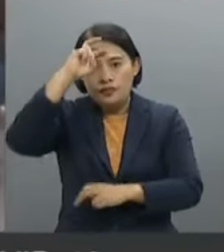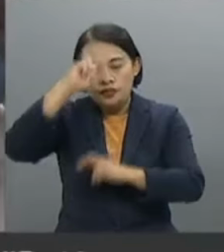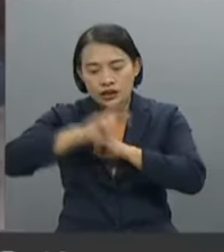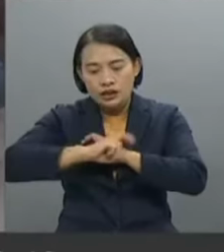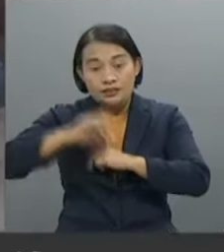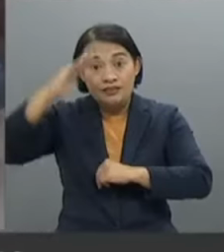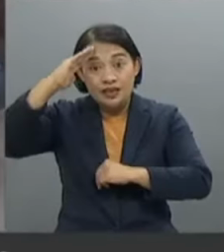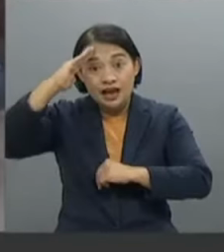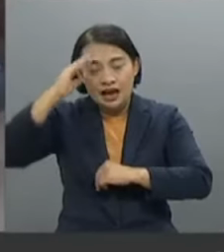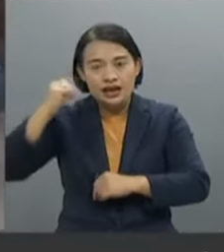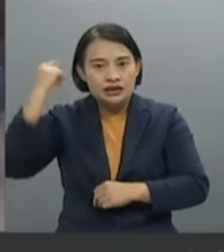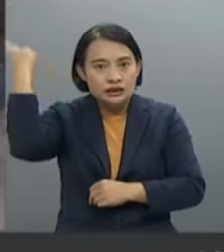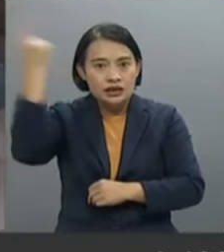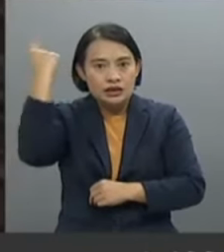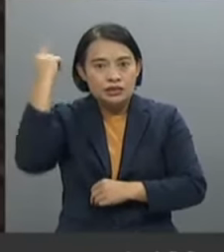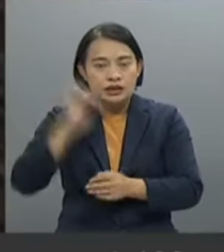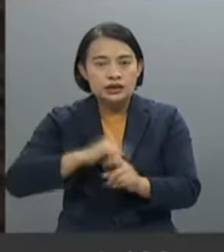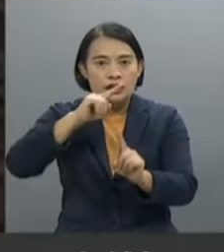กฎาคมที่ผ่านมาค่ะ